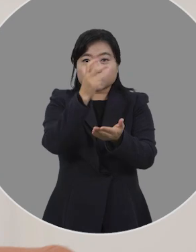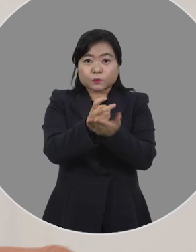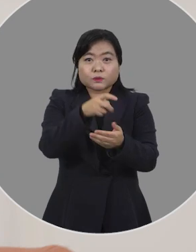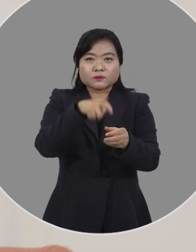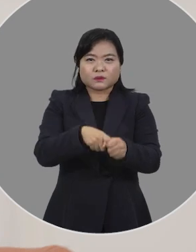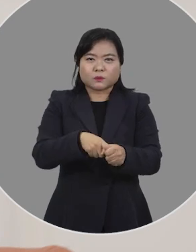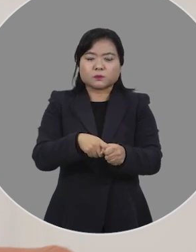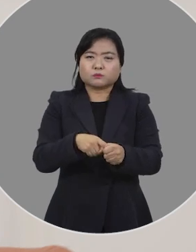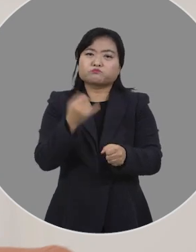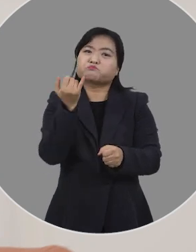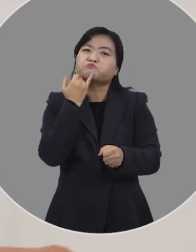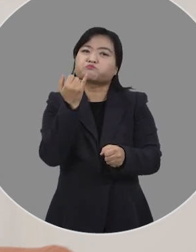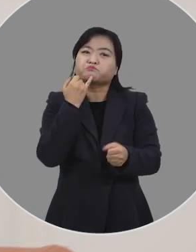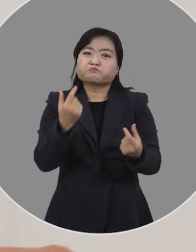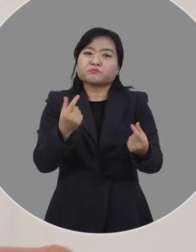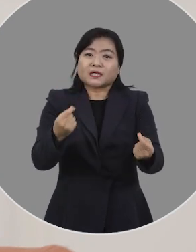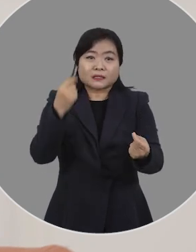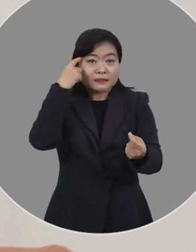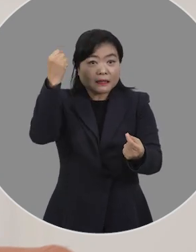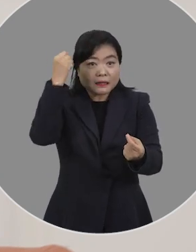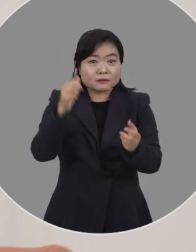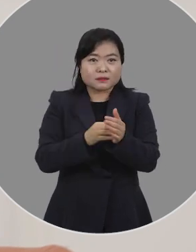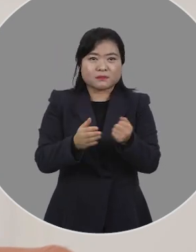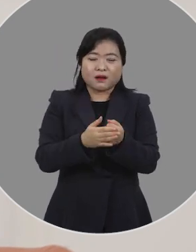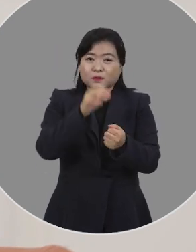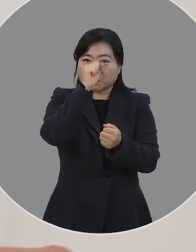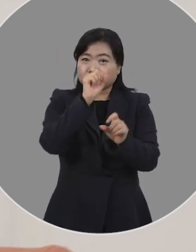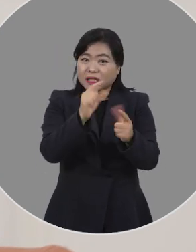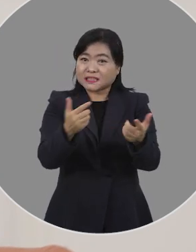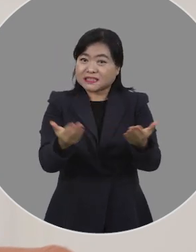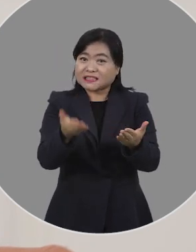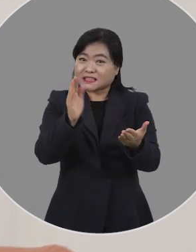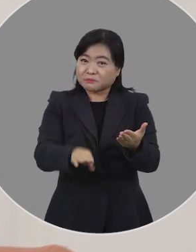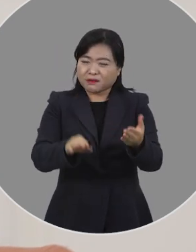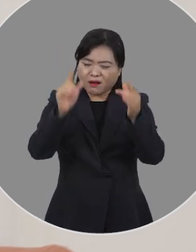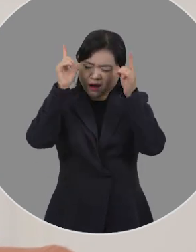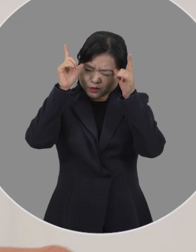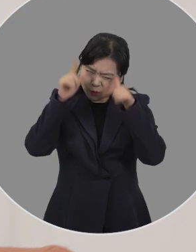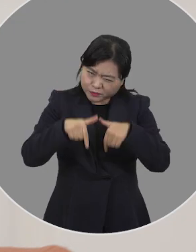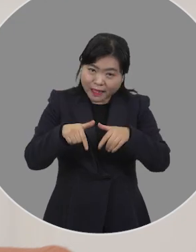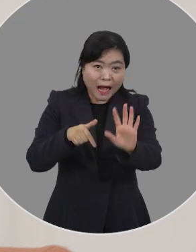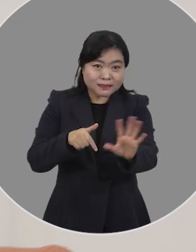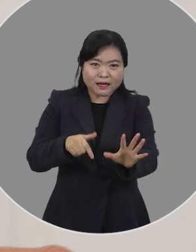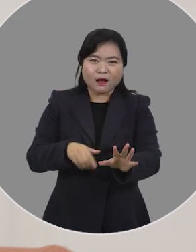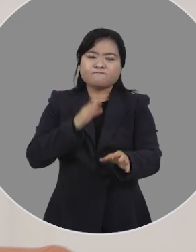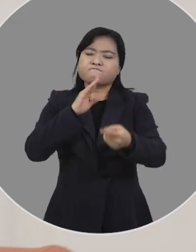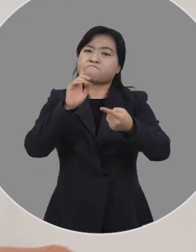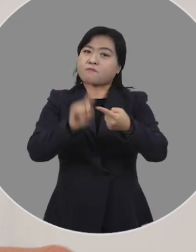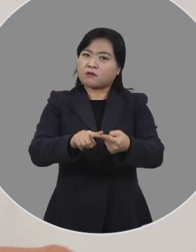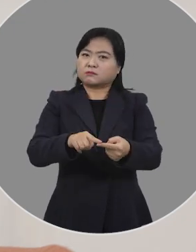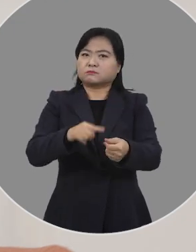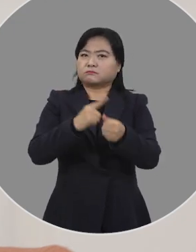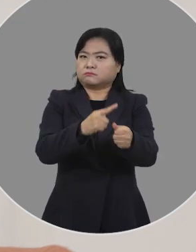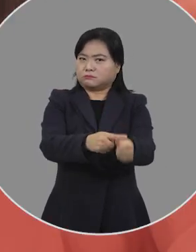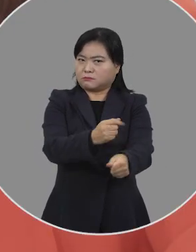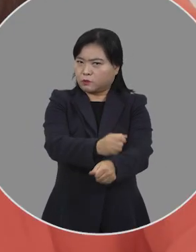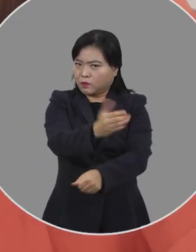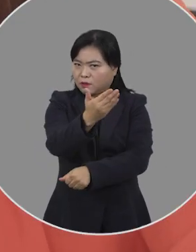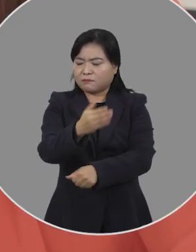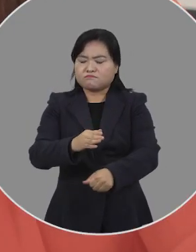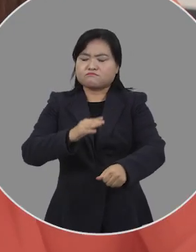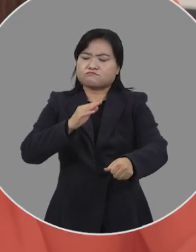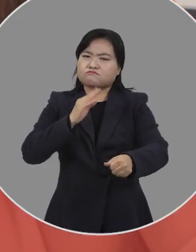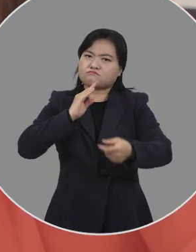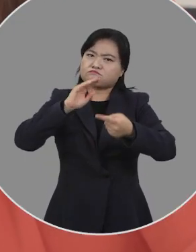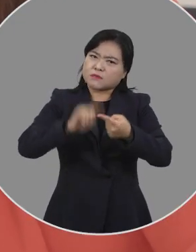일이라는 생각이 있기 때문에 이게 안 좋은 일이지만 마지못해 한다는 생각보다는 이거는 마땅히 해야 된다라는 어떤,